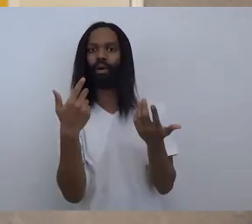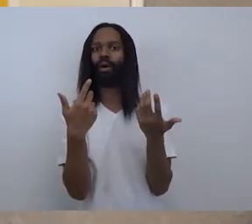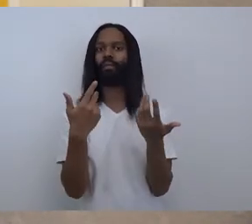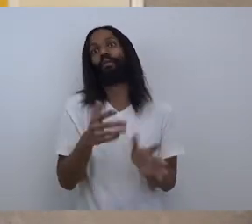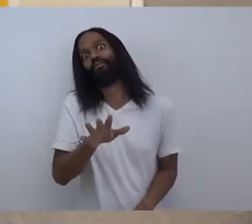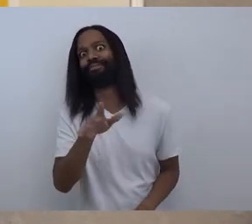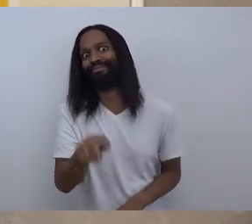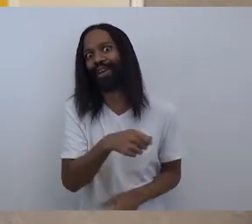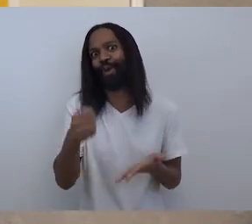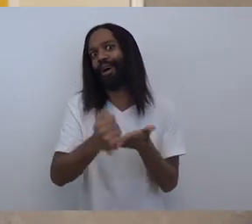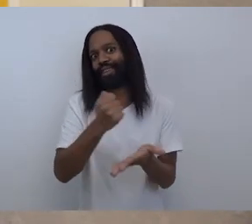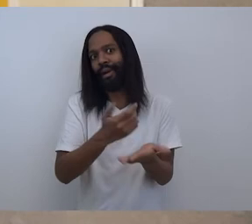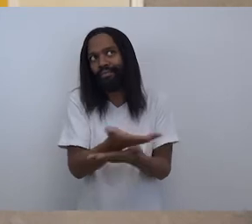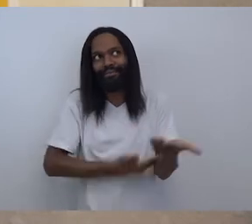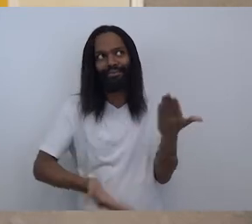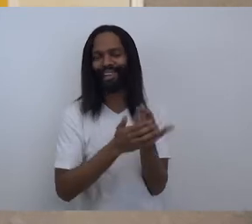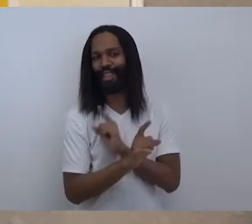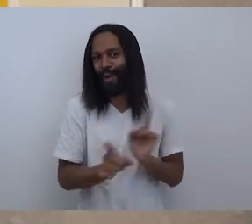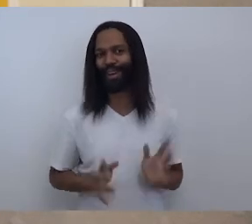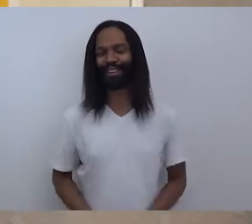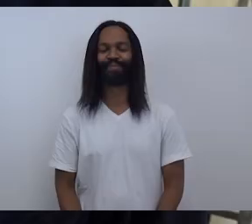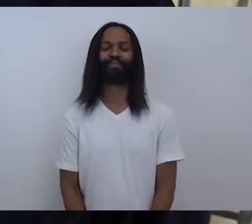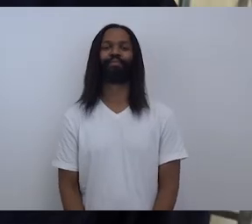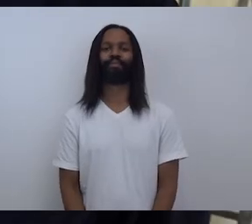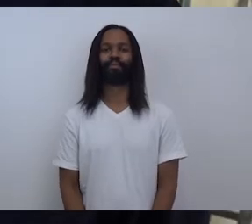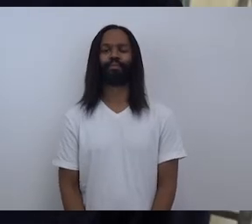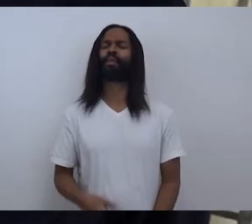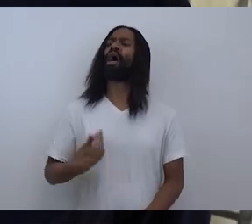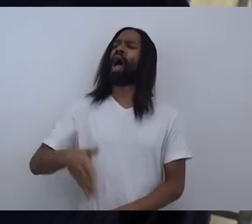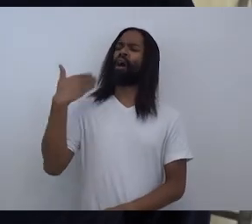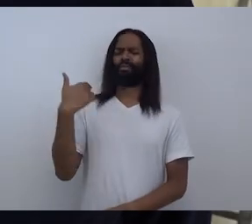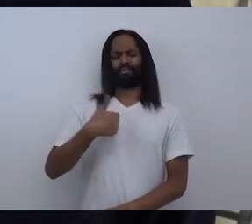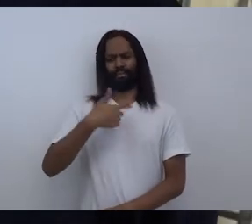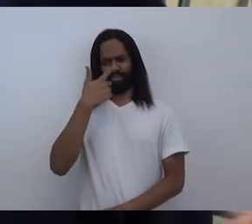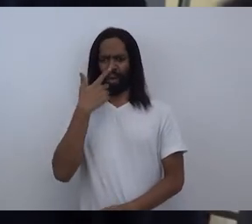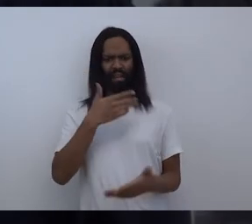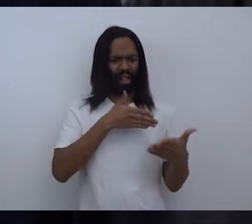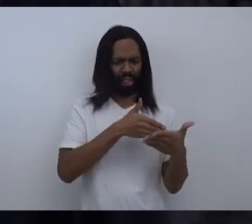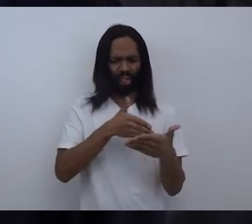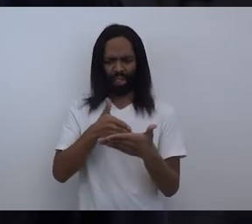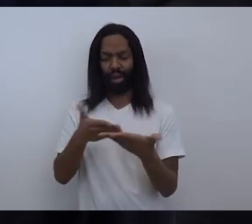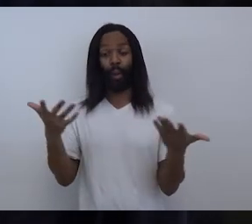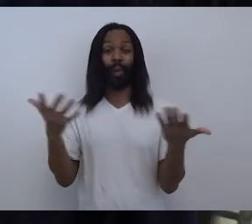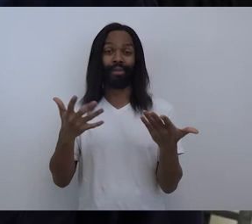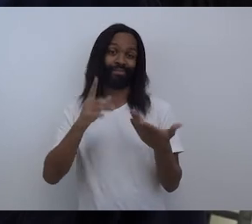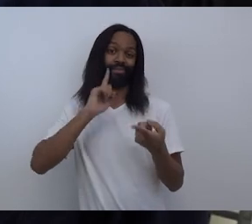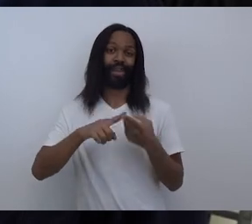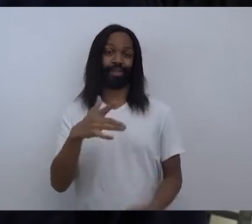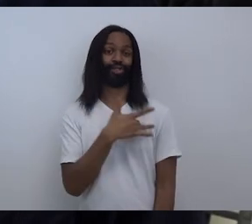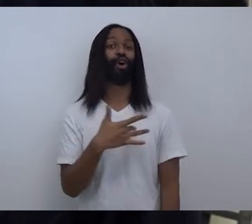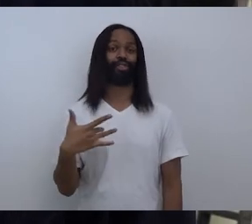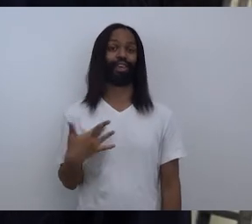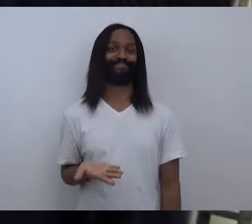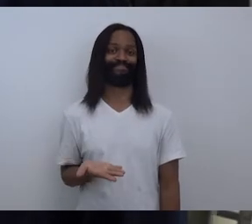choses. Elle ne passe pas l'examen à sa place, évidemment. Les difficultés que j'ai rencontrées, c'était par rapport aux